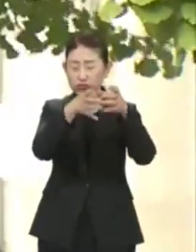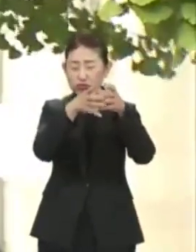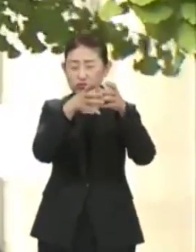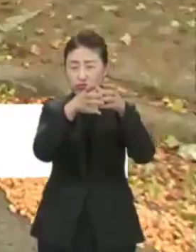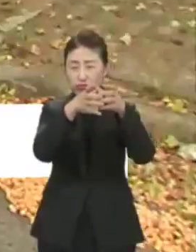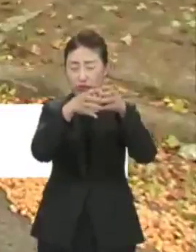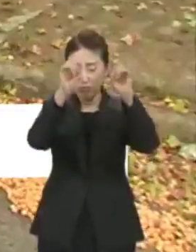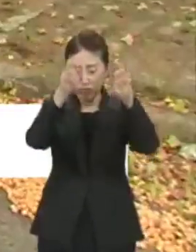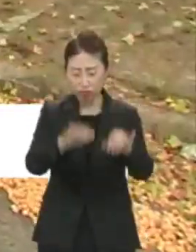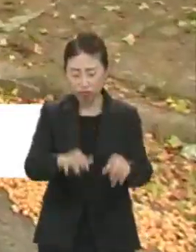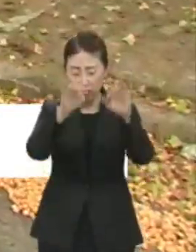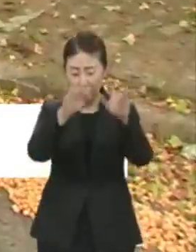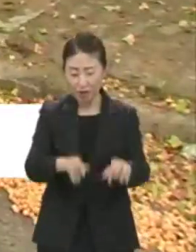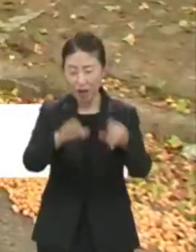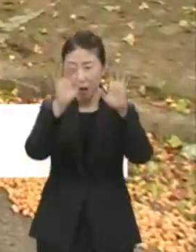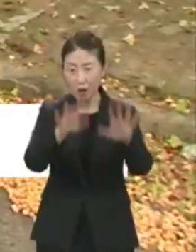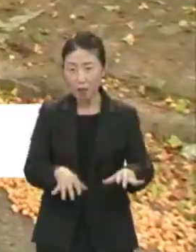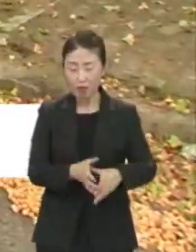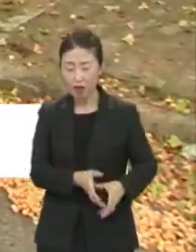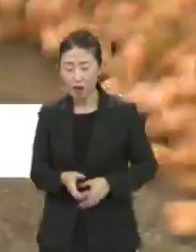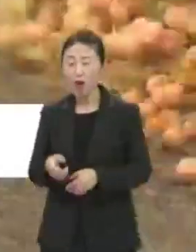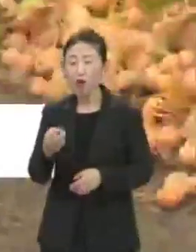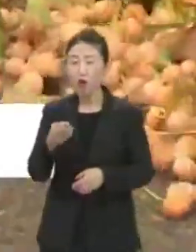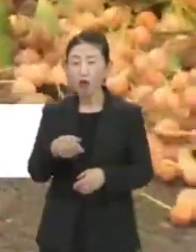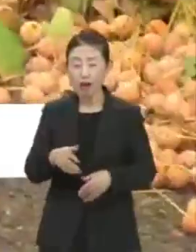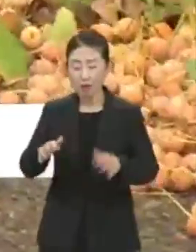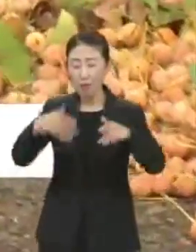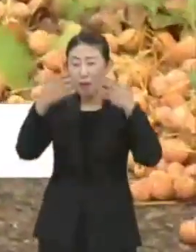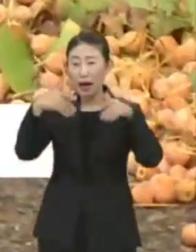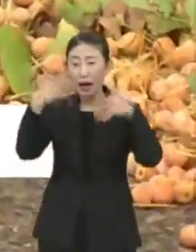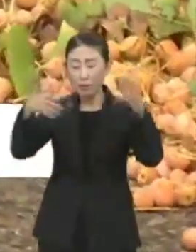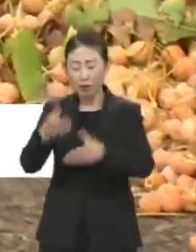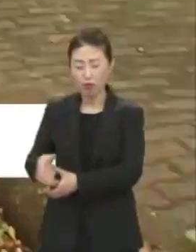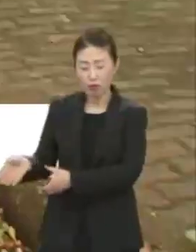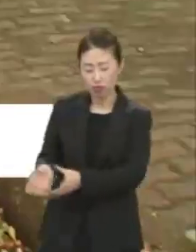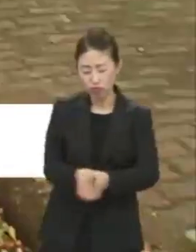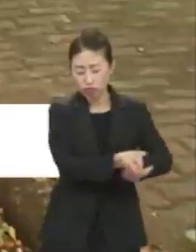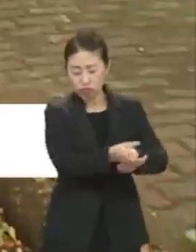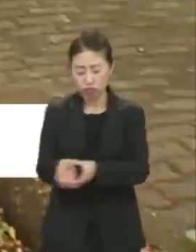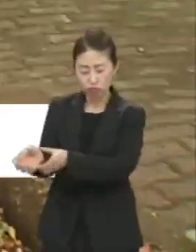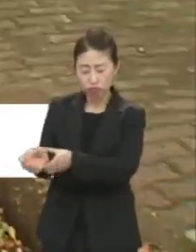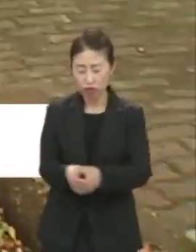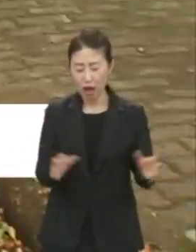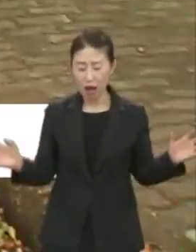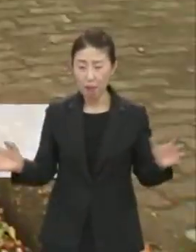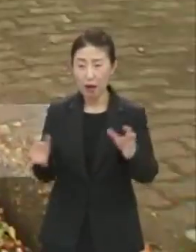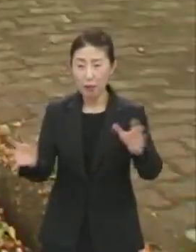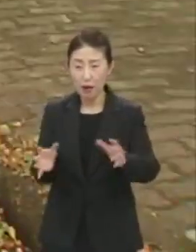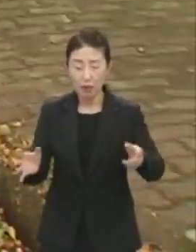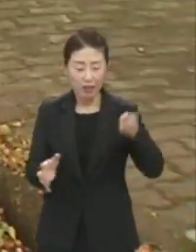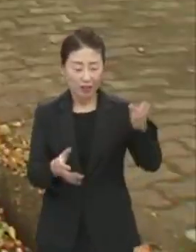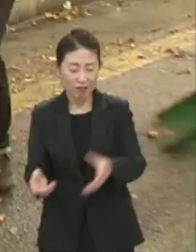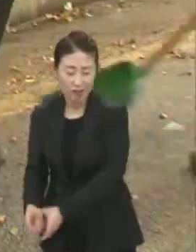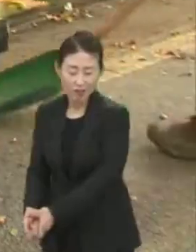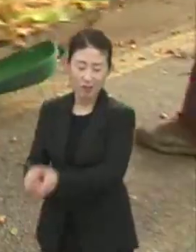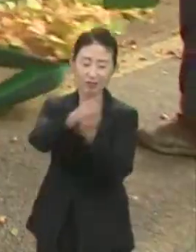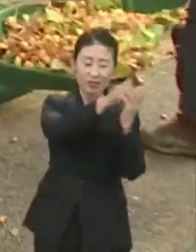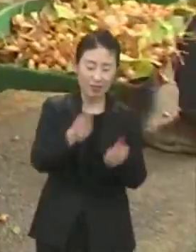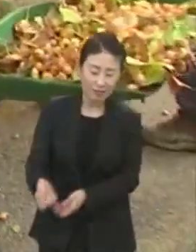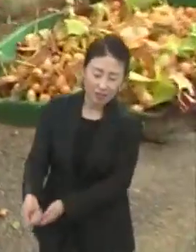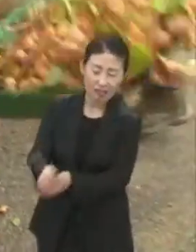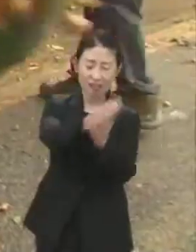진행합니다. 떨어진 은행 열매들을 에어 청소기로 한 곳에 모으면 작업자들이 열매를 쓸어 트럭에 가득 옮겨